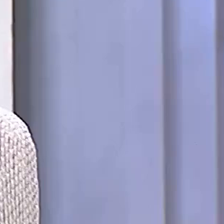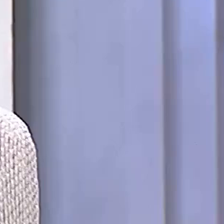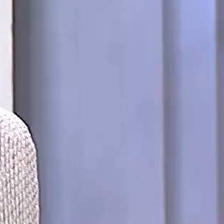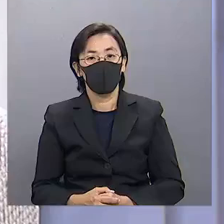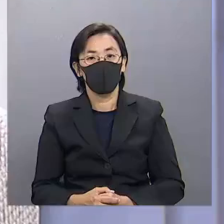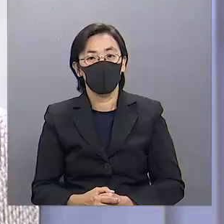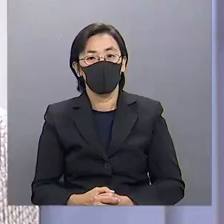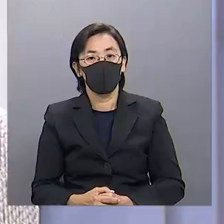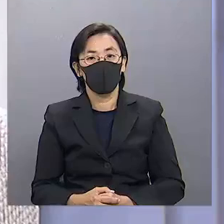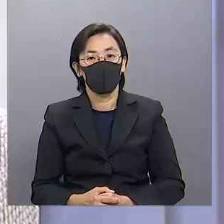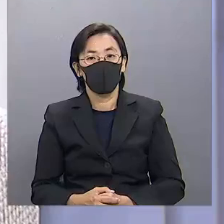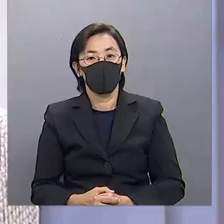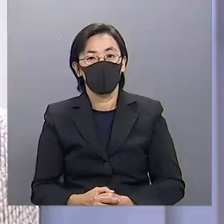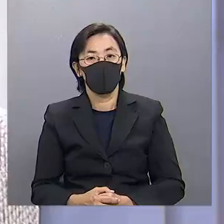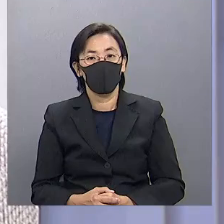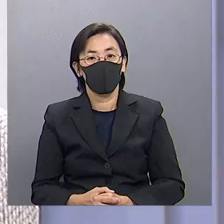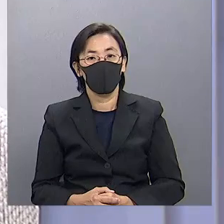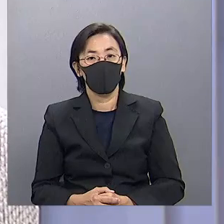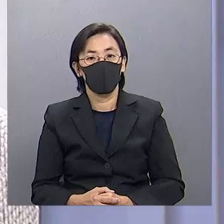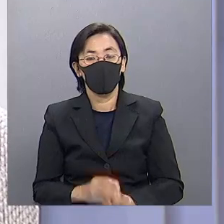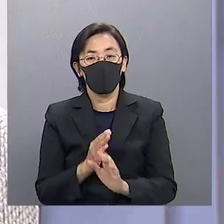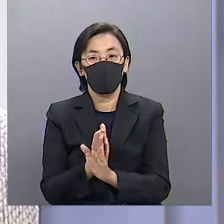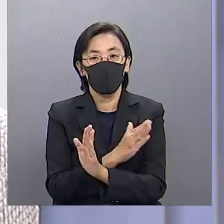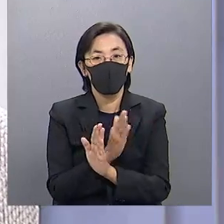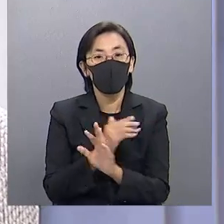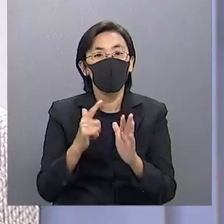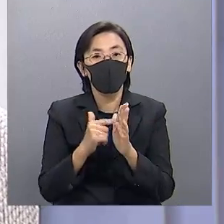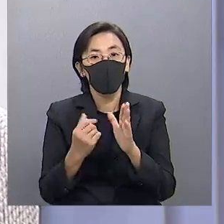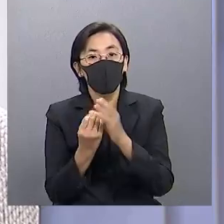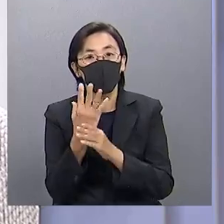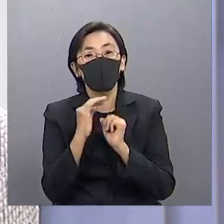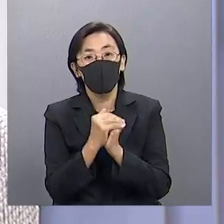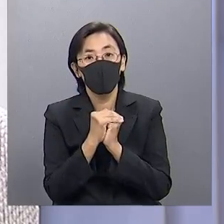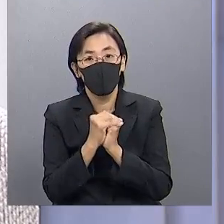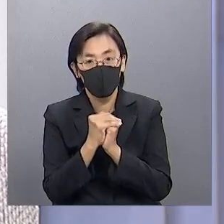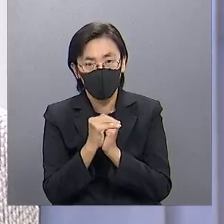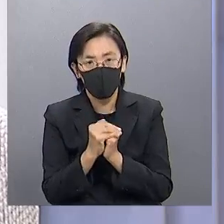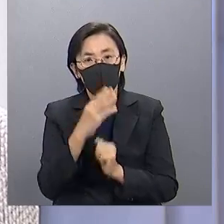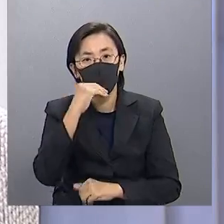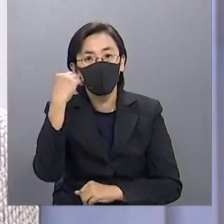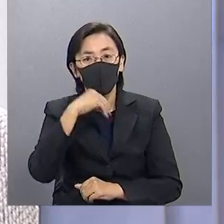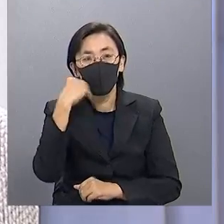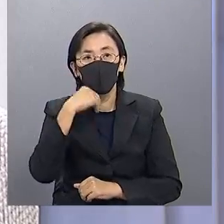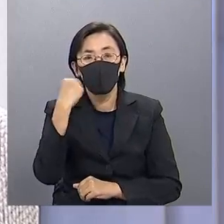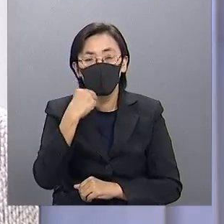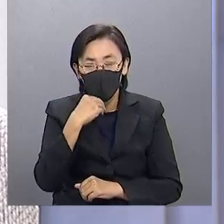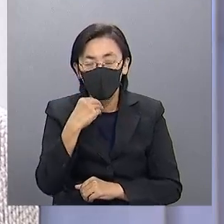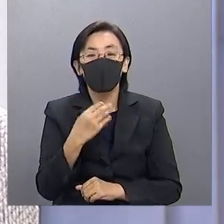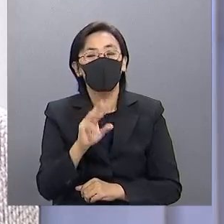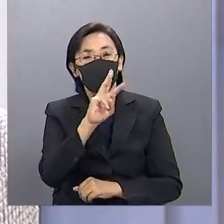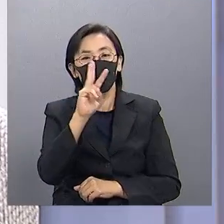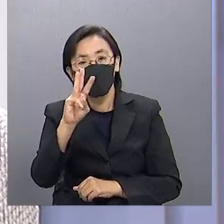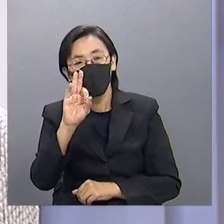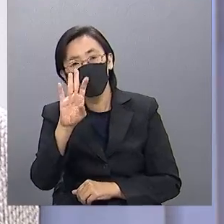คผชม ช่งที่ผ่านมามผลิตภัฑยาสมุนไฟจีนตัวนึงที่ถูกพูดถึงกันค่อนข้างมากบนโกออนไลน์ุผชม